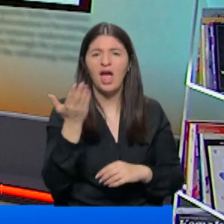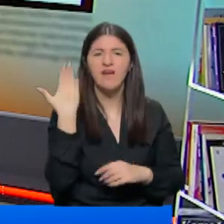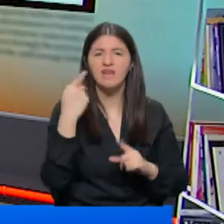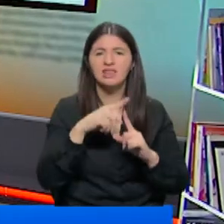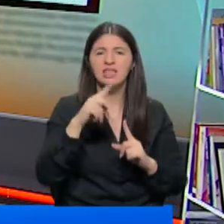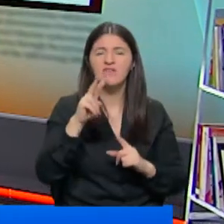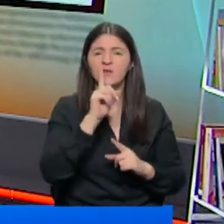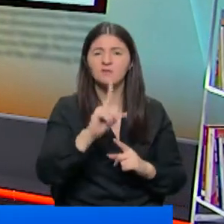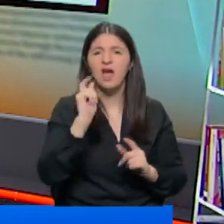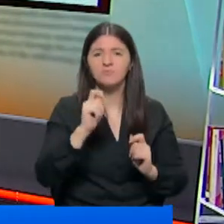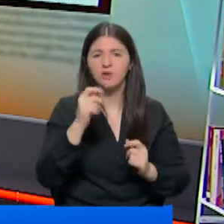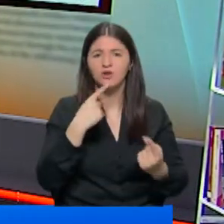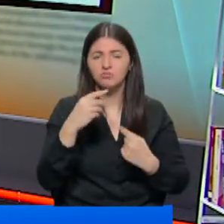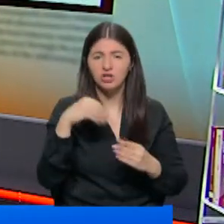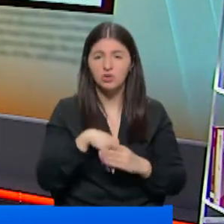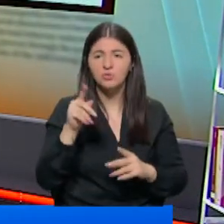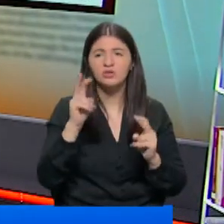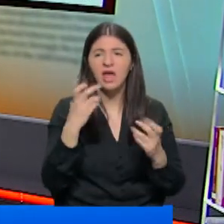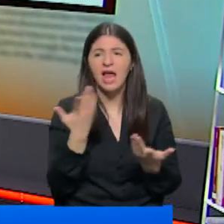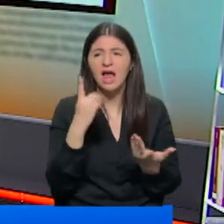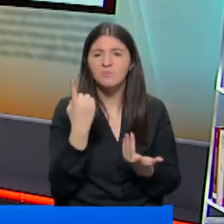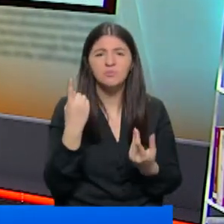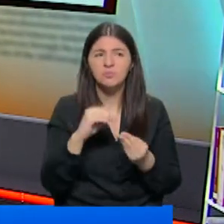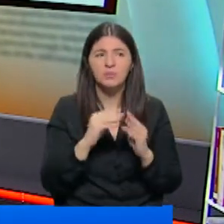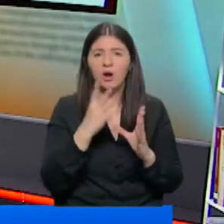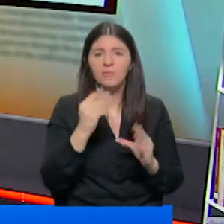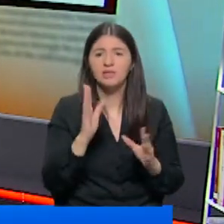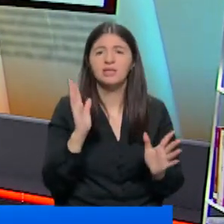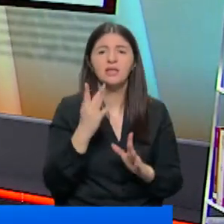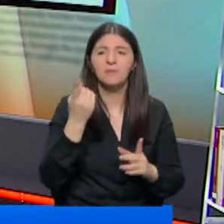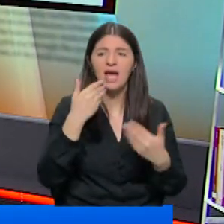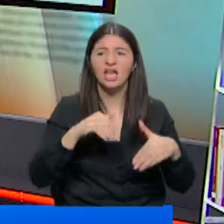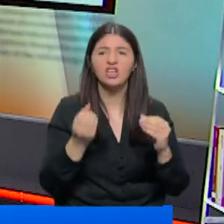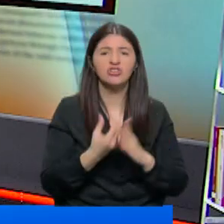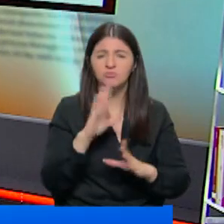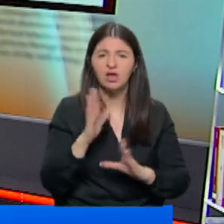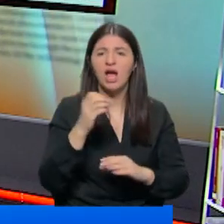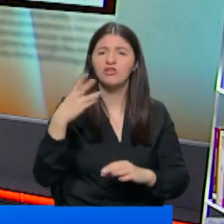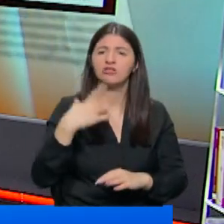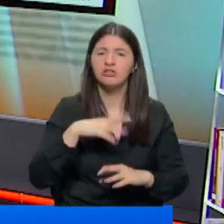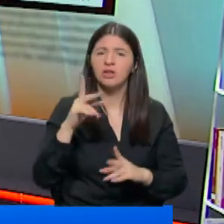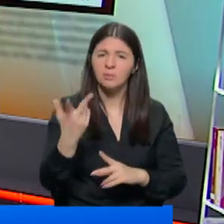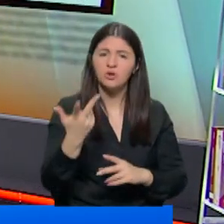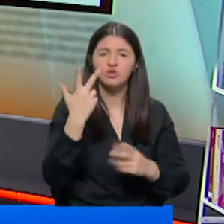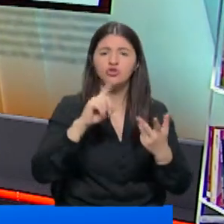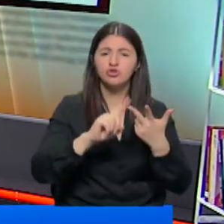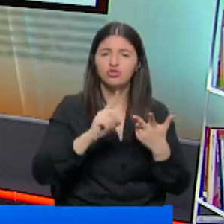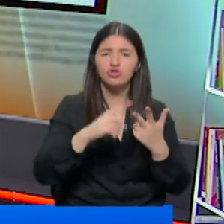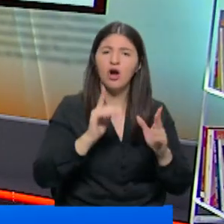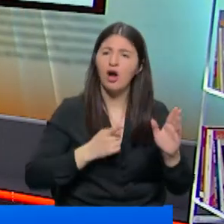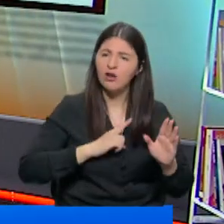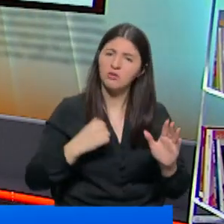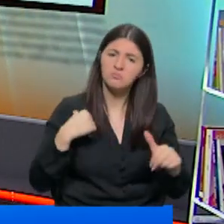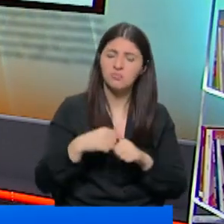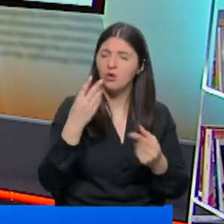tv100 de yaptığı konuşmada bu konuda Herhangi bir sorun olmadığı bir engel çıkarmayacak tane Erdoğan istediği gibi üçüncü kez aday olabileceğini